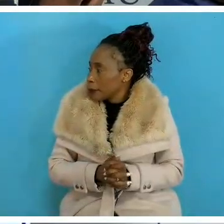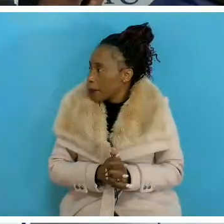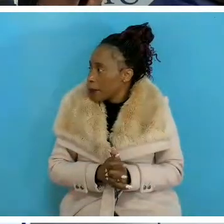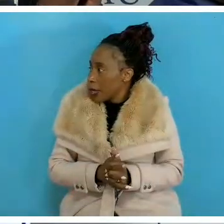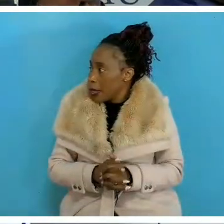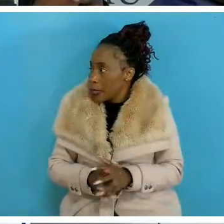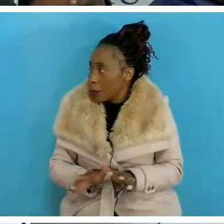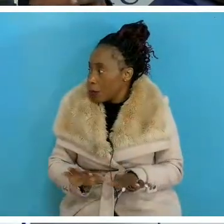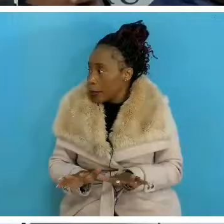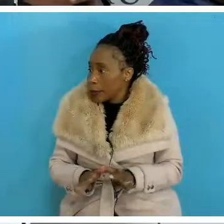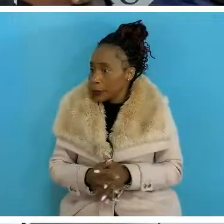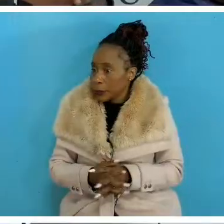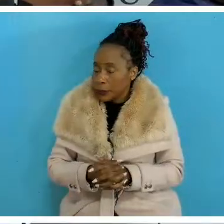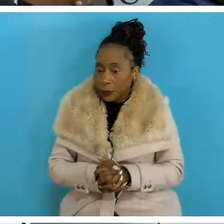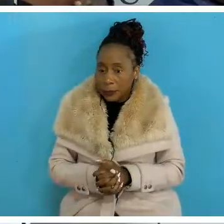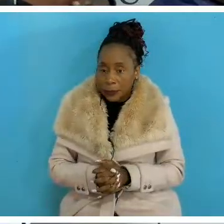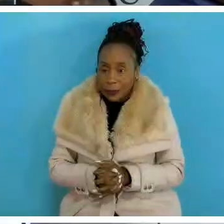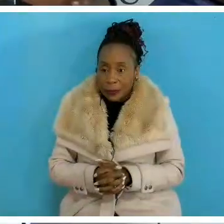Baie dankie.